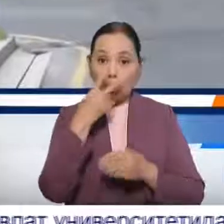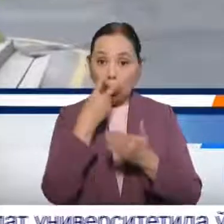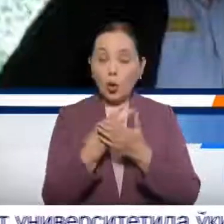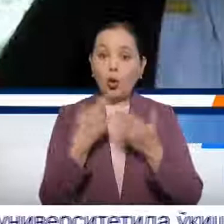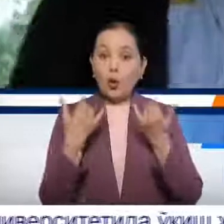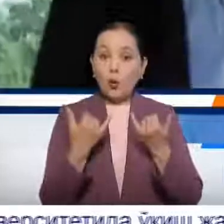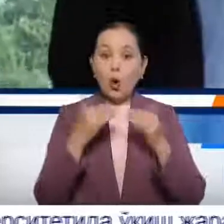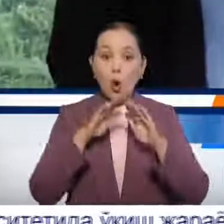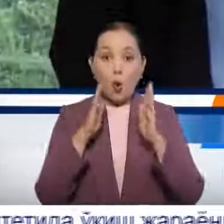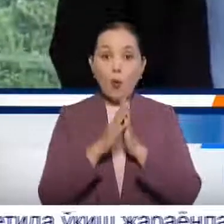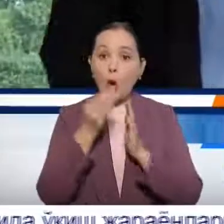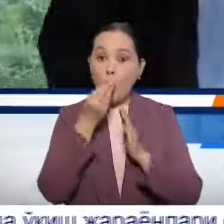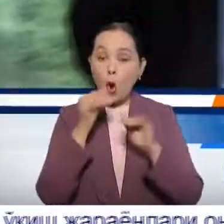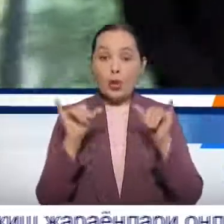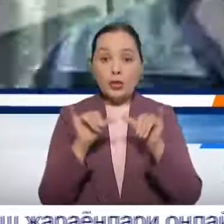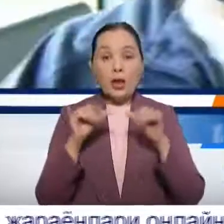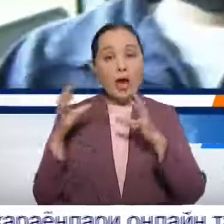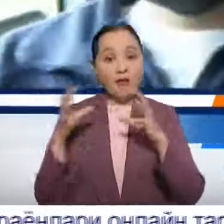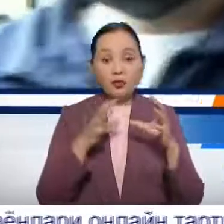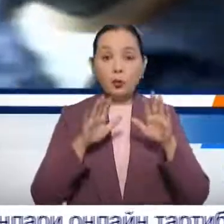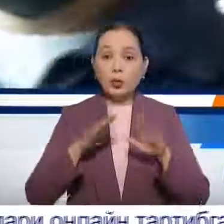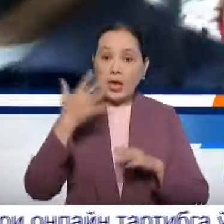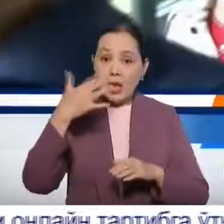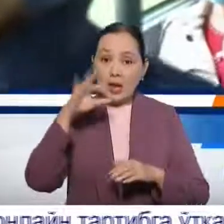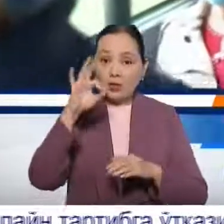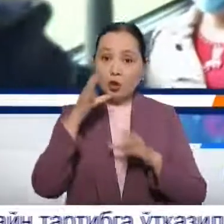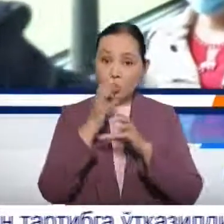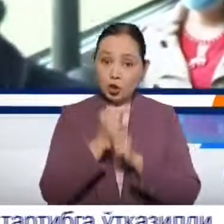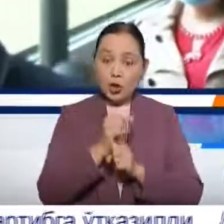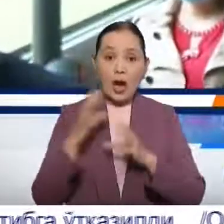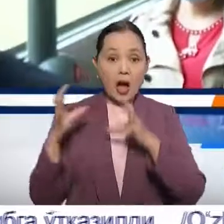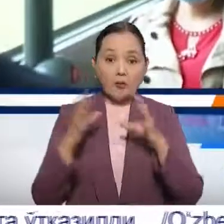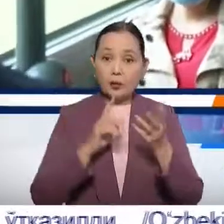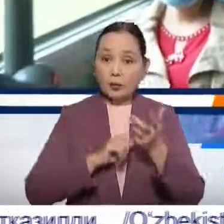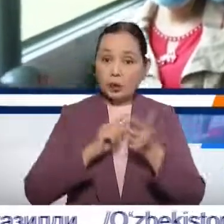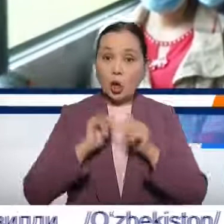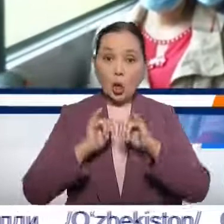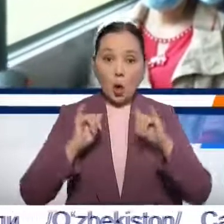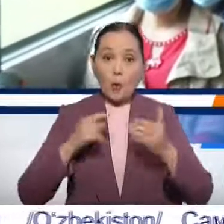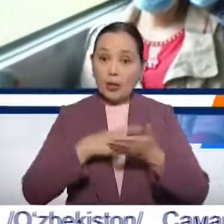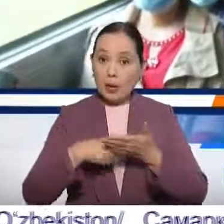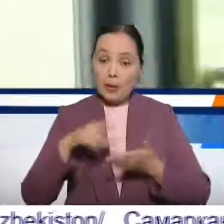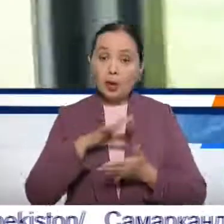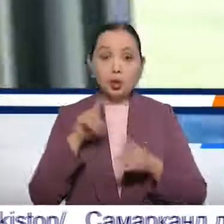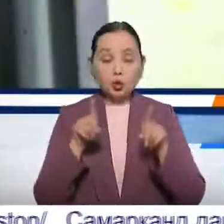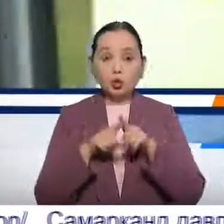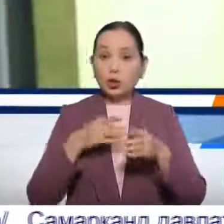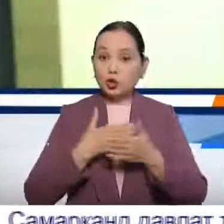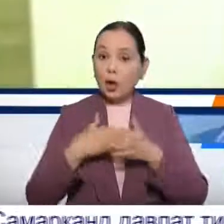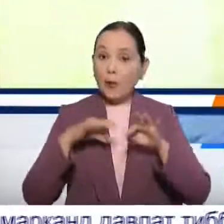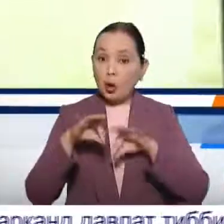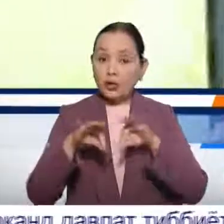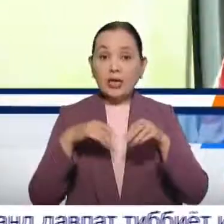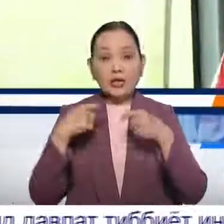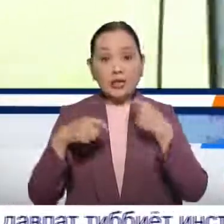umumiy ovqatlanish muassasalarida va avtobuslarda o'rinlar 50%gacha cheklandi. Avtobuslar soni ko'paytirilishi belgilandi. Shuningdek, jamoat transportida,